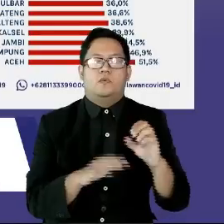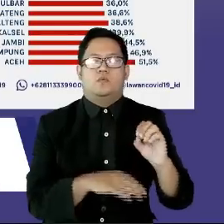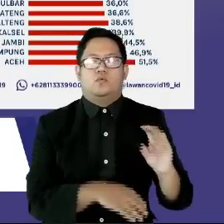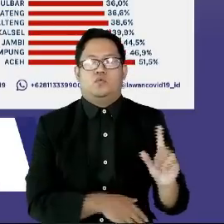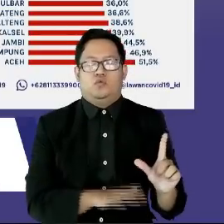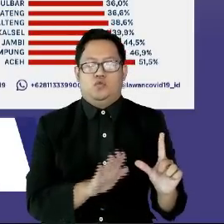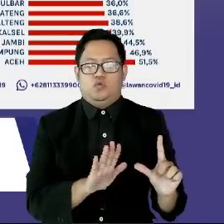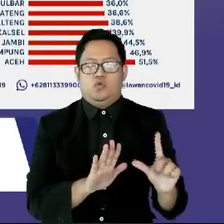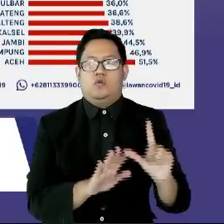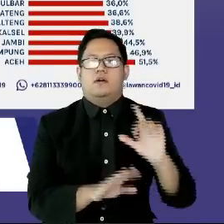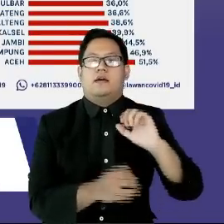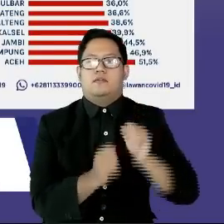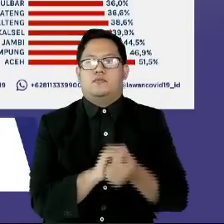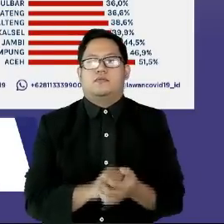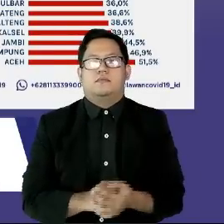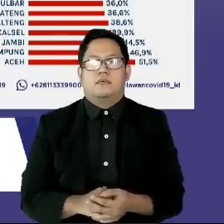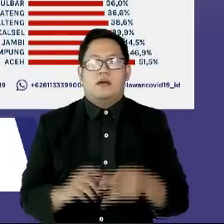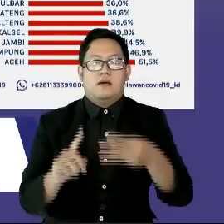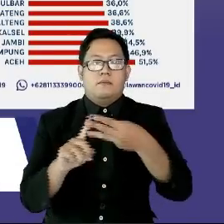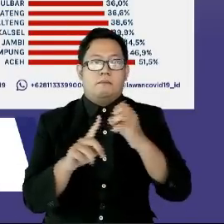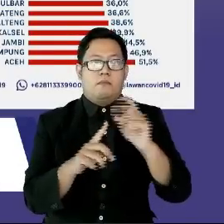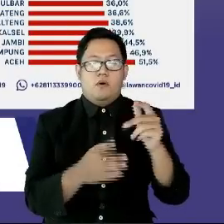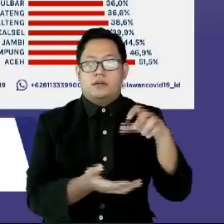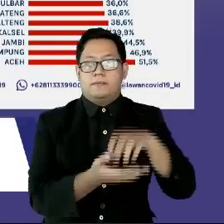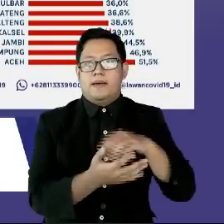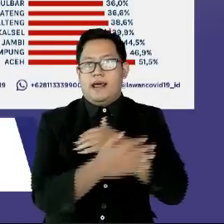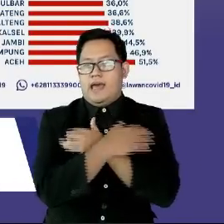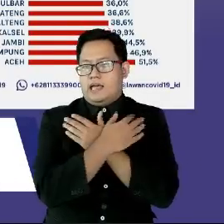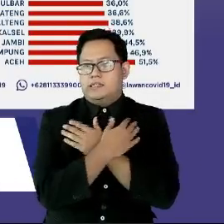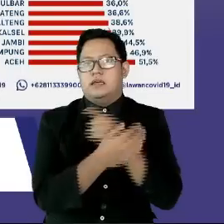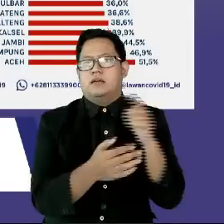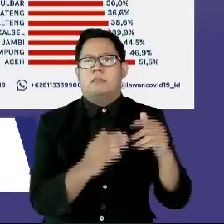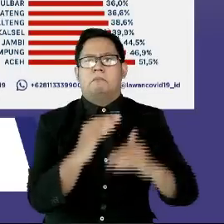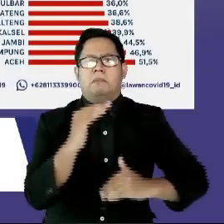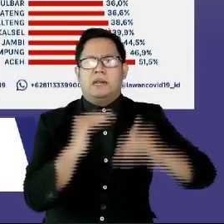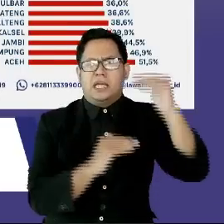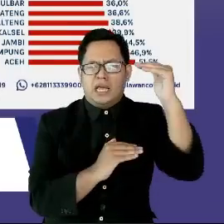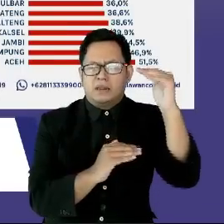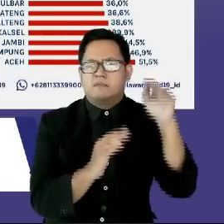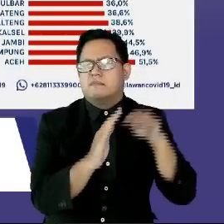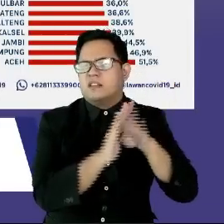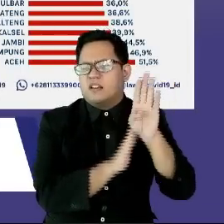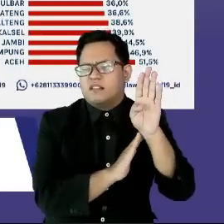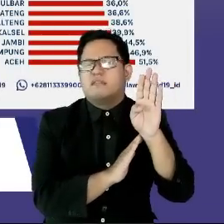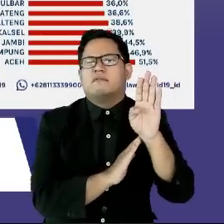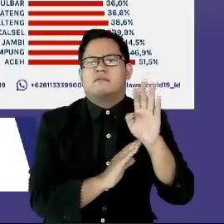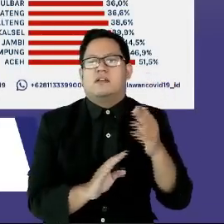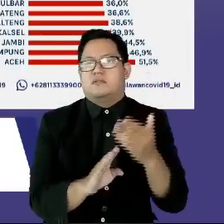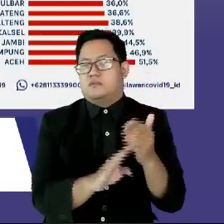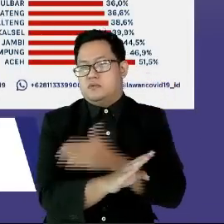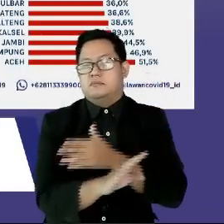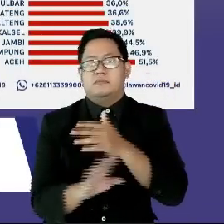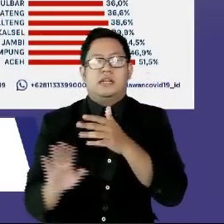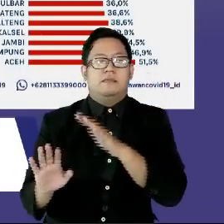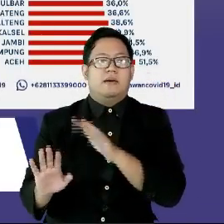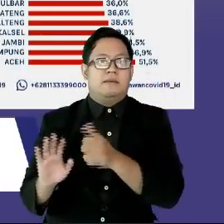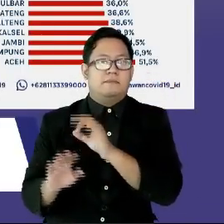kasus. BOR di Aceh juga meningkat dibandingkan minggu sebelumnya dari 56% naik